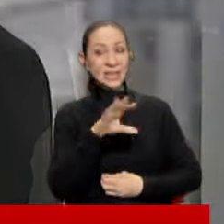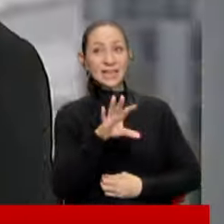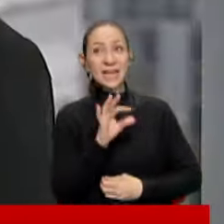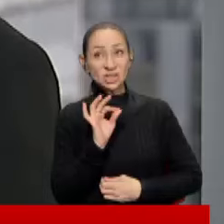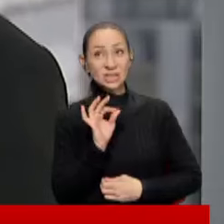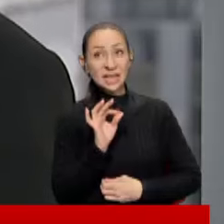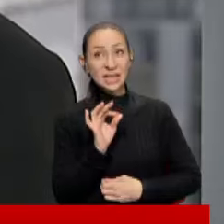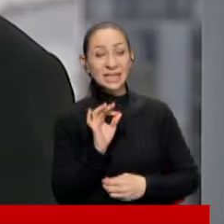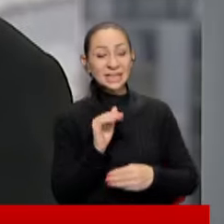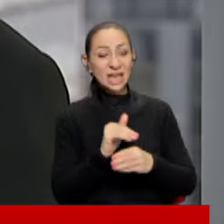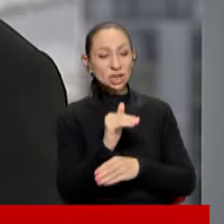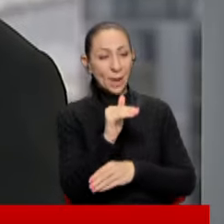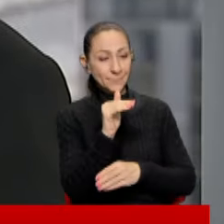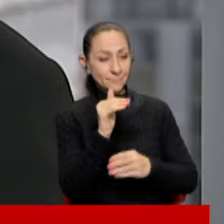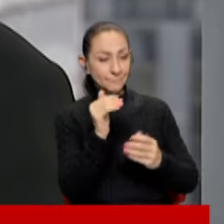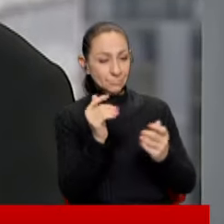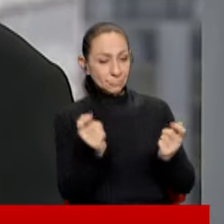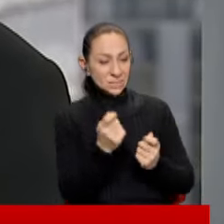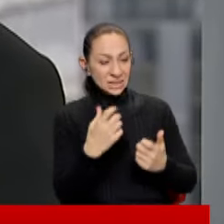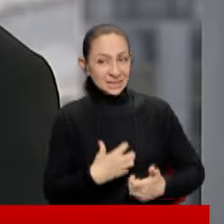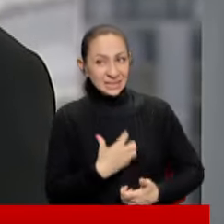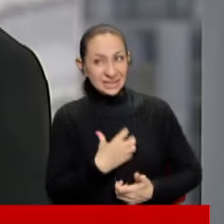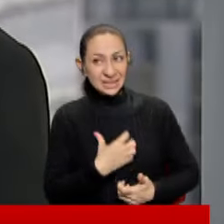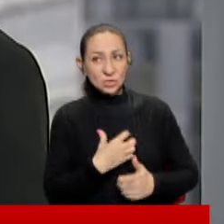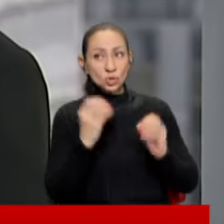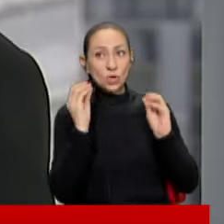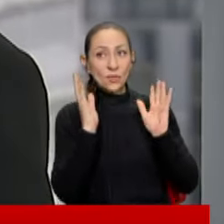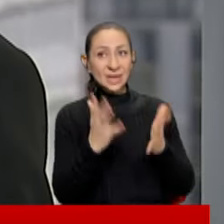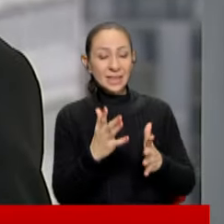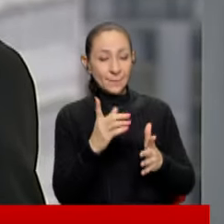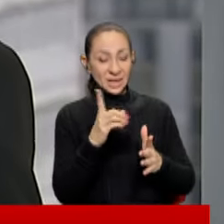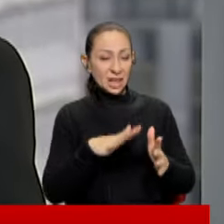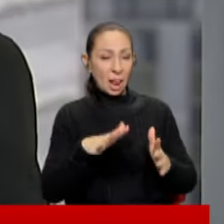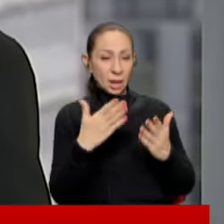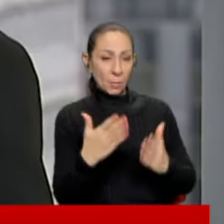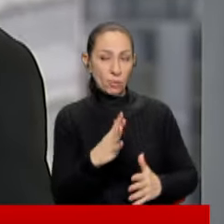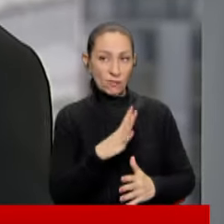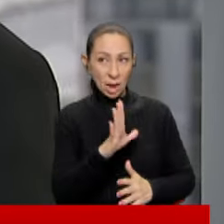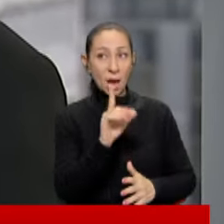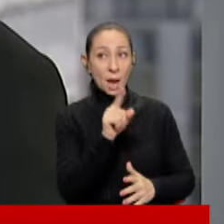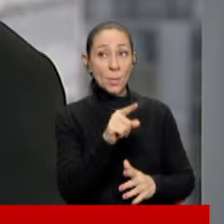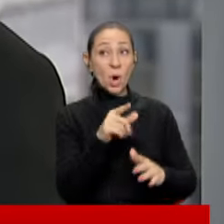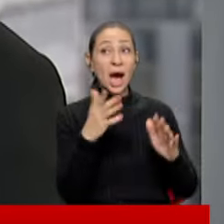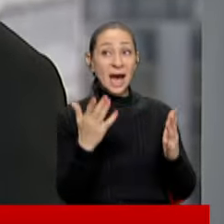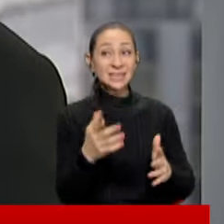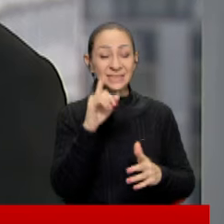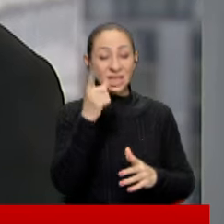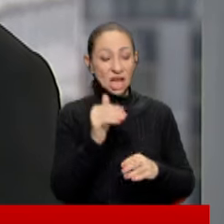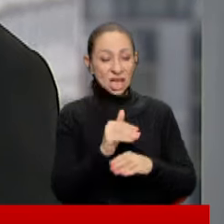tercihinde yaşam tarzıyla ilgili duyduğu kaygıların öne çıktığı yönde bir genel kabul var. Ama bu artık